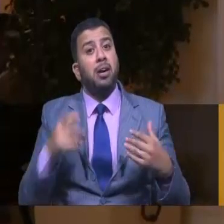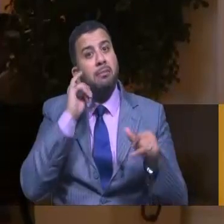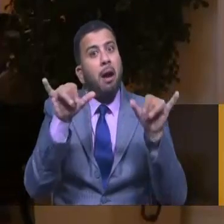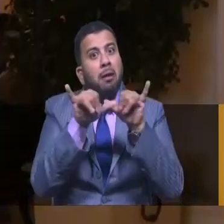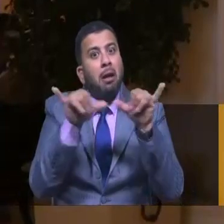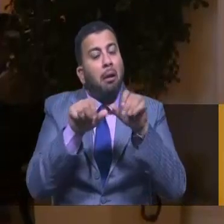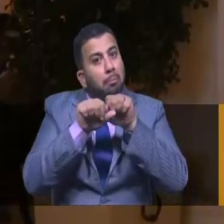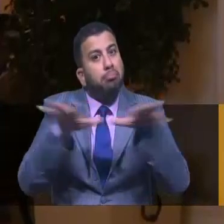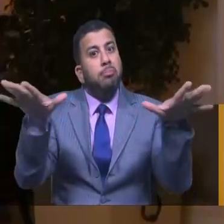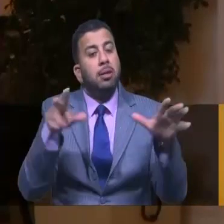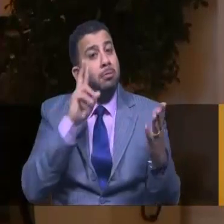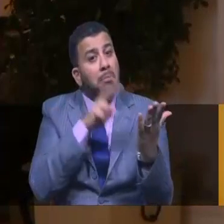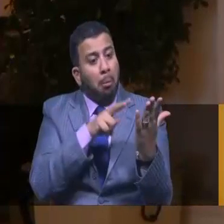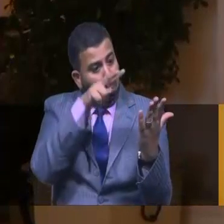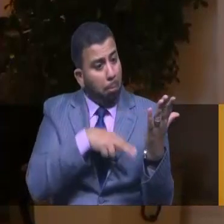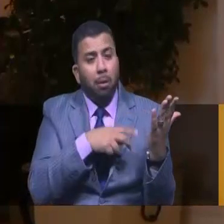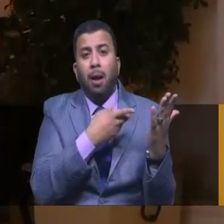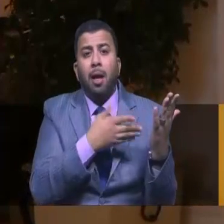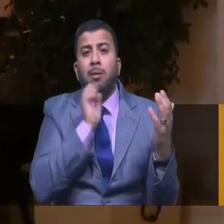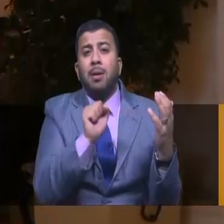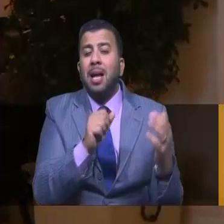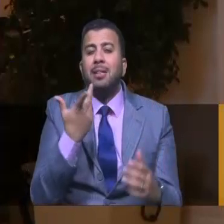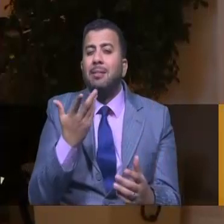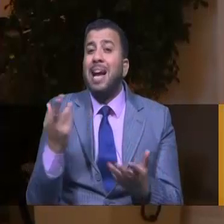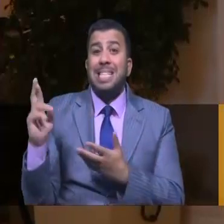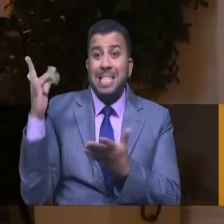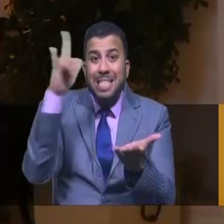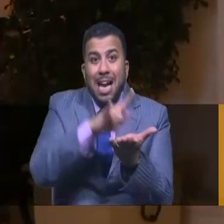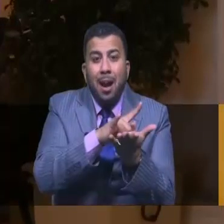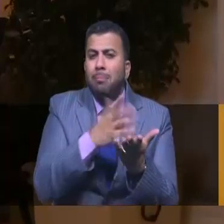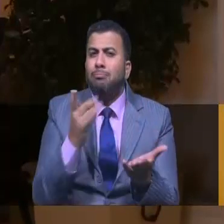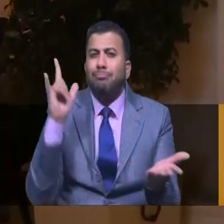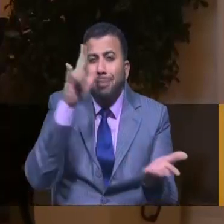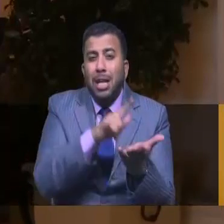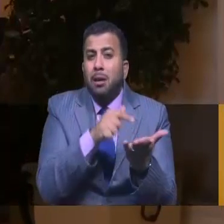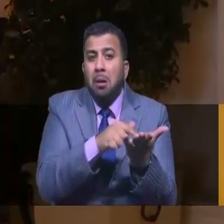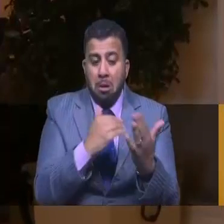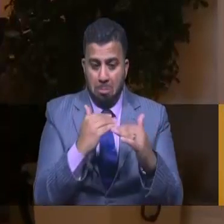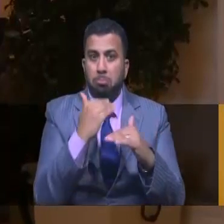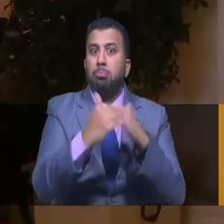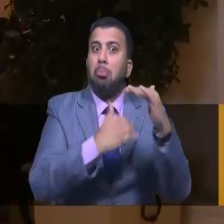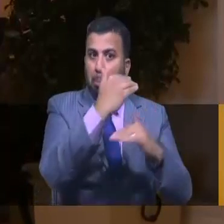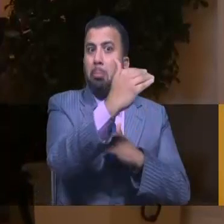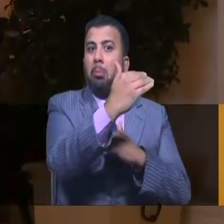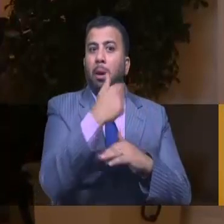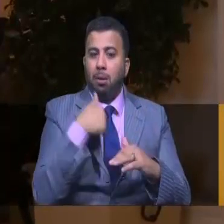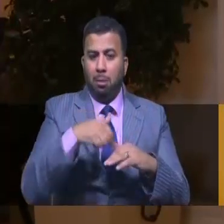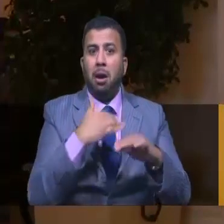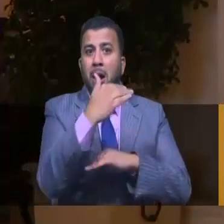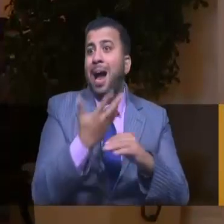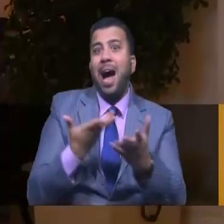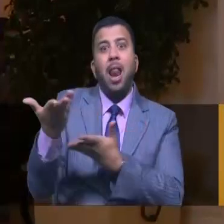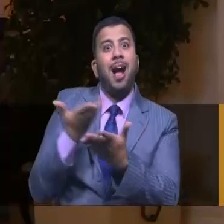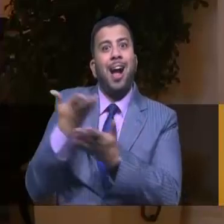الزيارة، وأنا أعتقد أن هذه الزيارة كذلك وضعتنا في مراحل متقدمة في